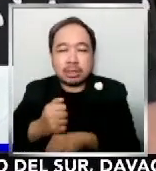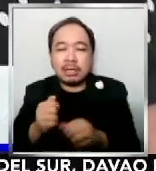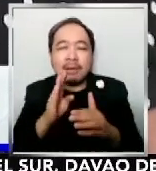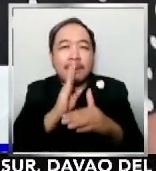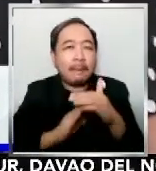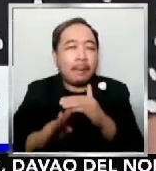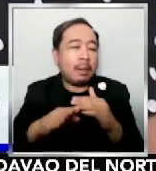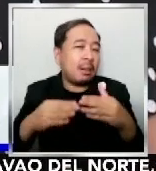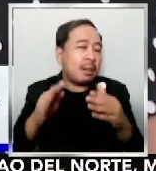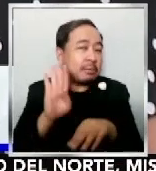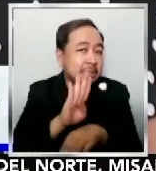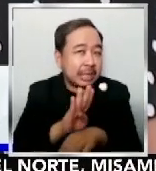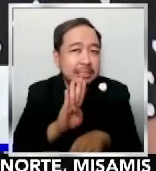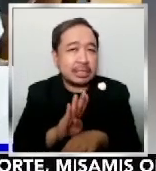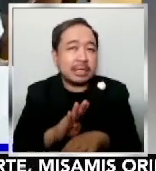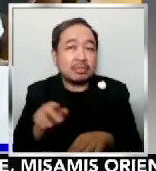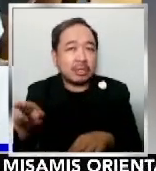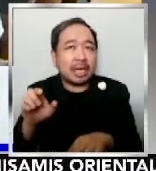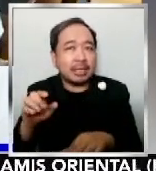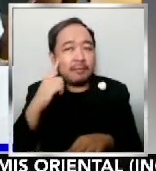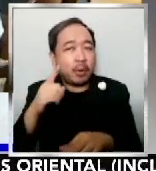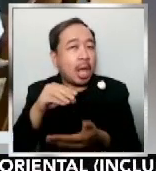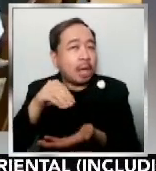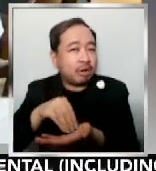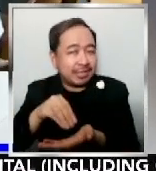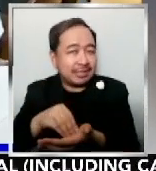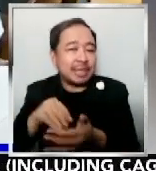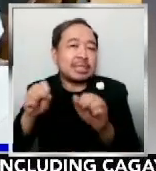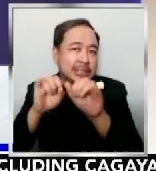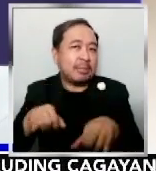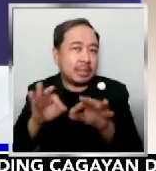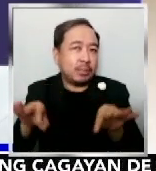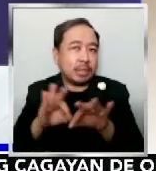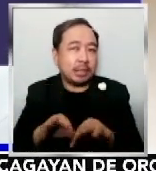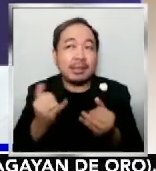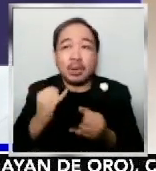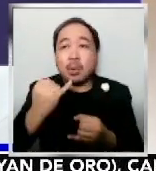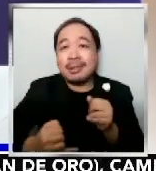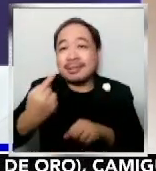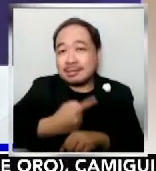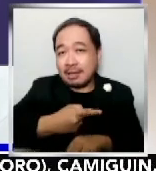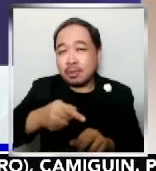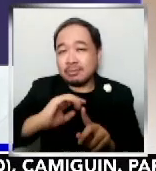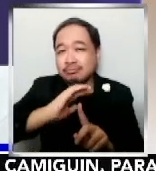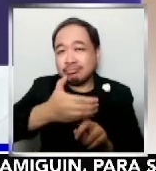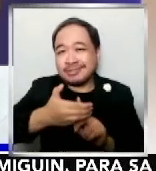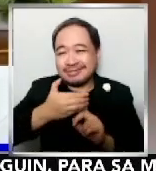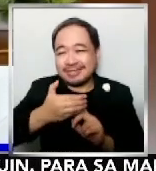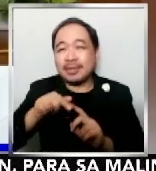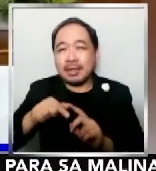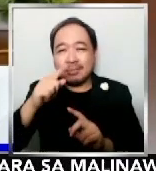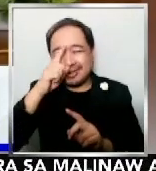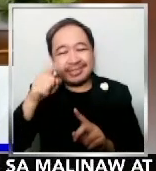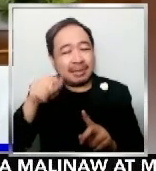negosyo. So sa credit system, mahalaga din po. Huling araw na ngayon ang 7-day isolation ng Pangulo matapos magka-COVID. Bukas, maaari na raw siya